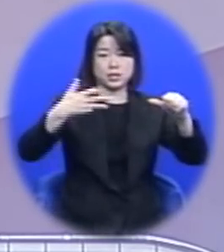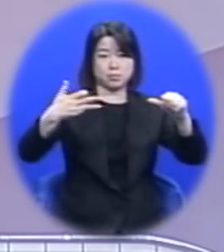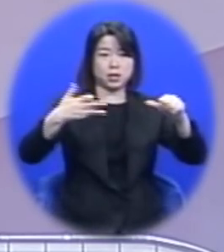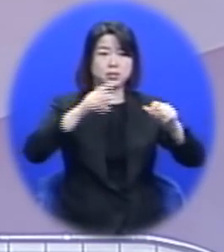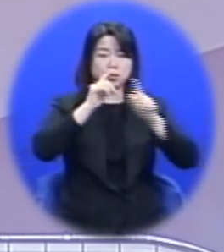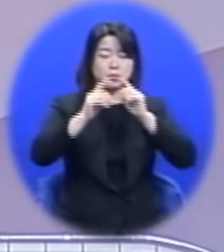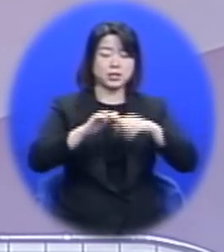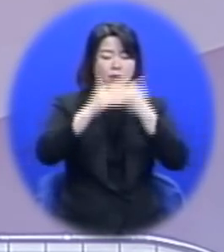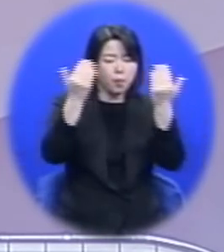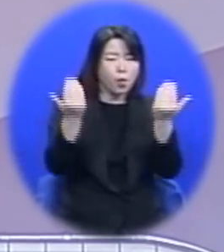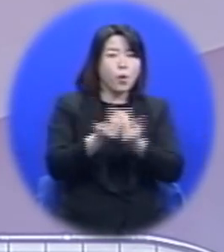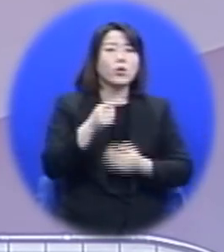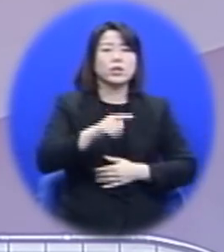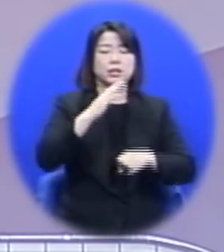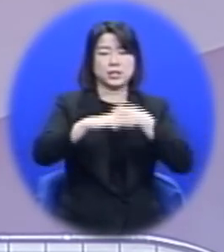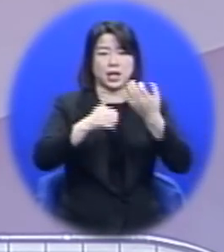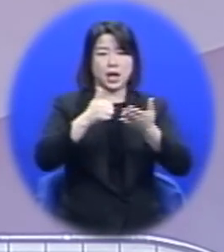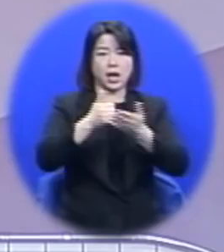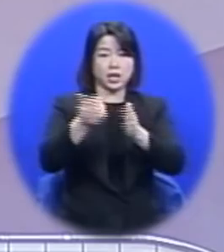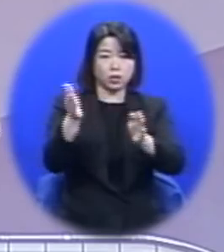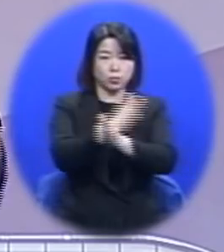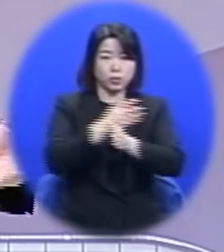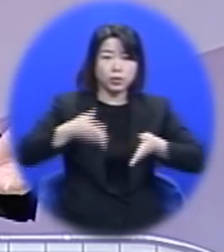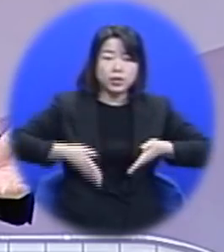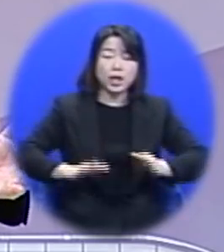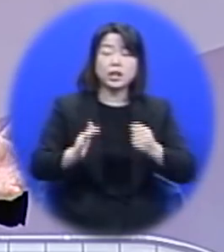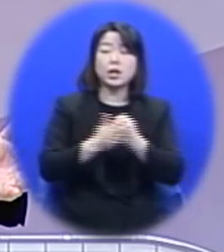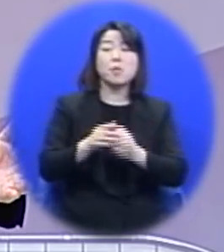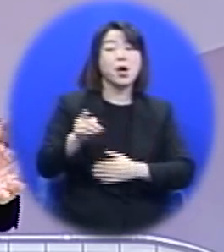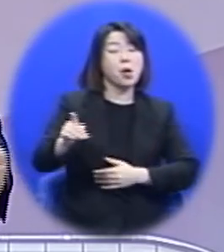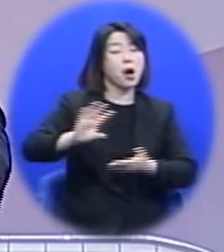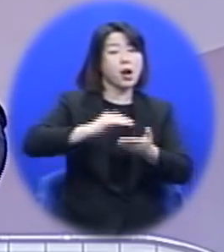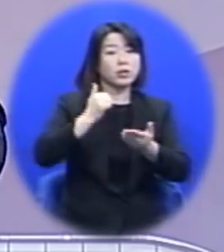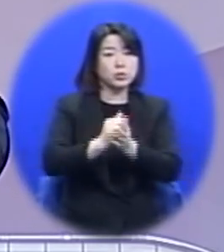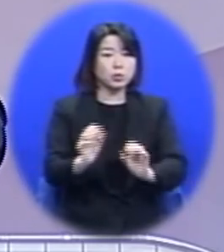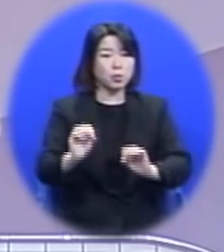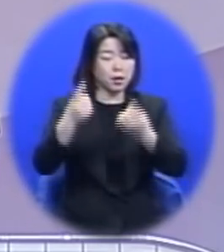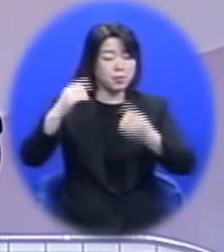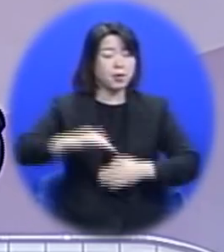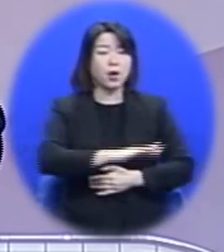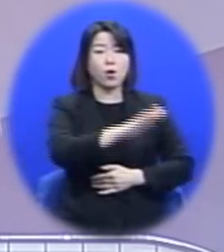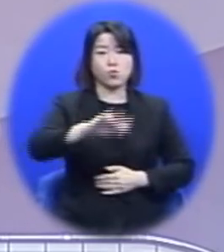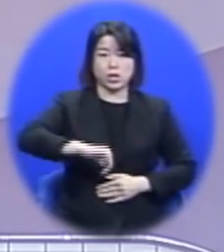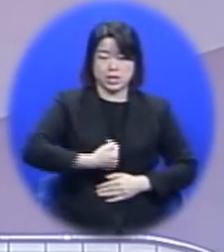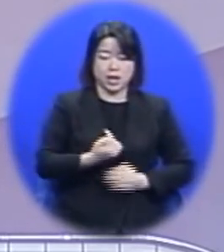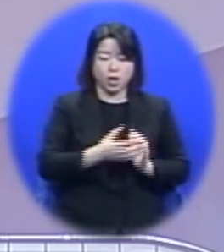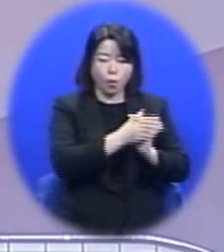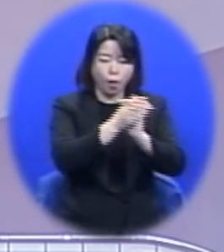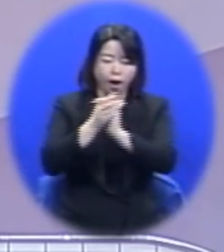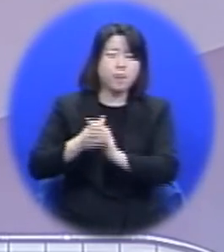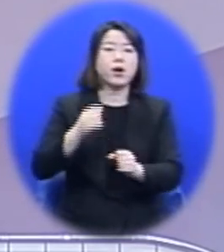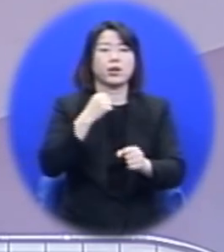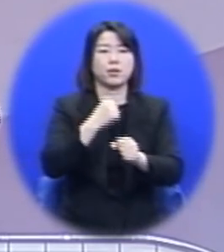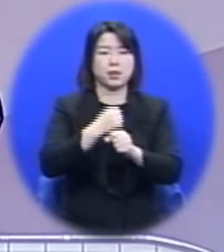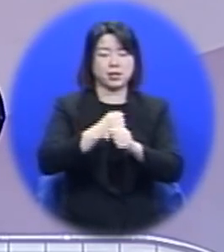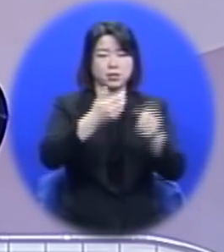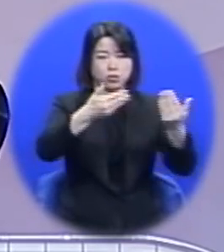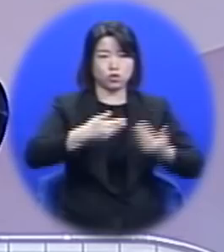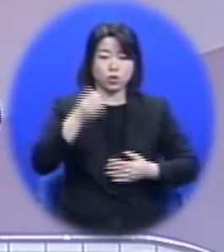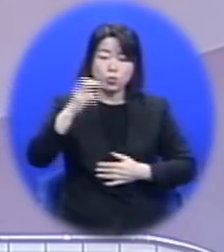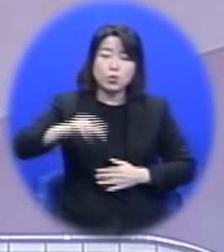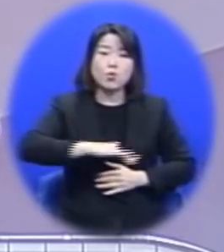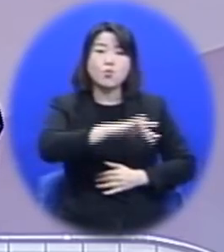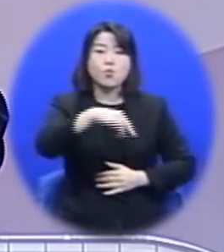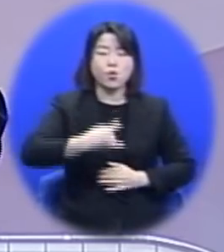말씀합니다. 모든 것이 하나님께로 났으니 저가 그리스도로 말미암아 우리를 자기와 화목하게 하시고 또